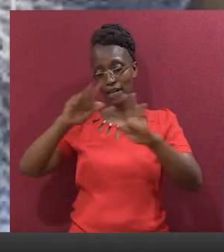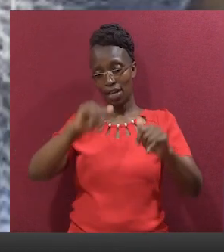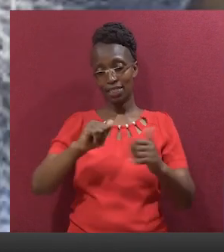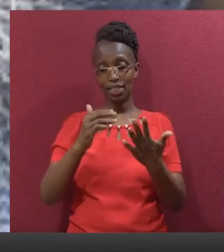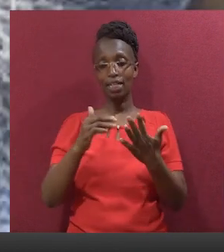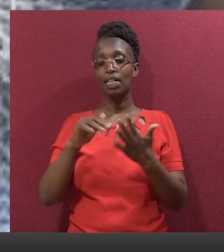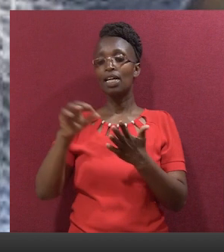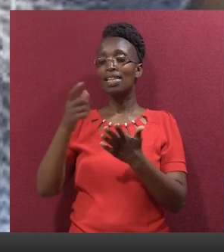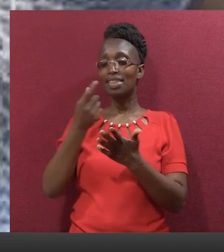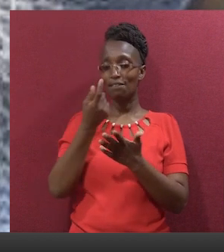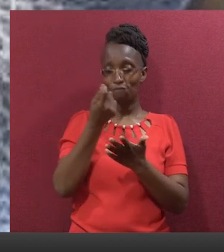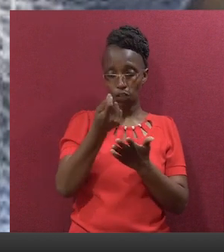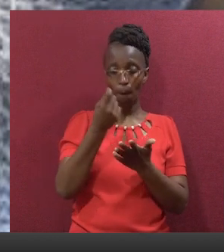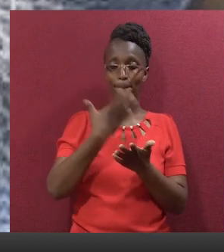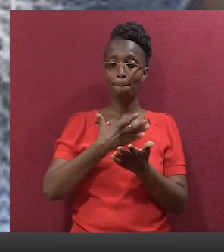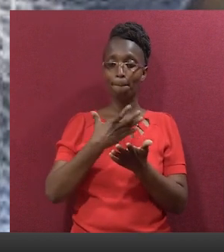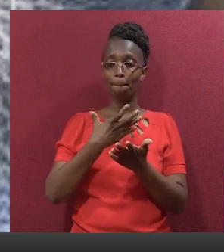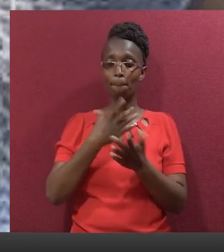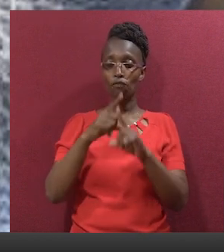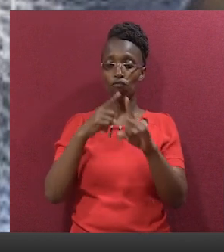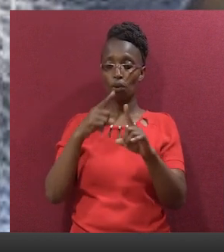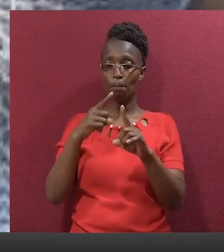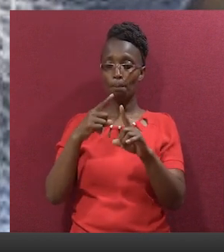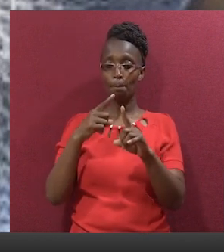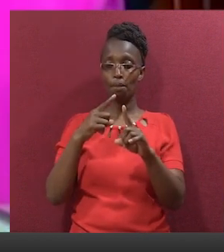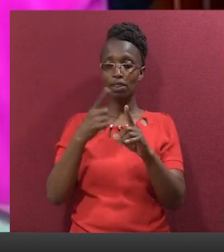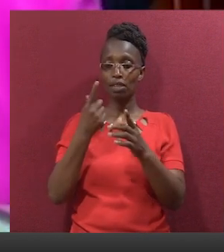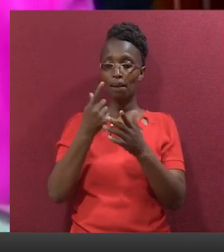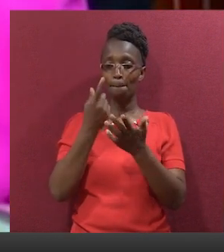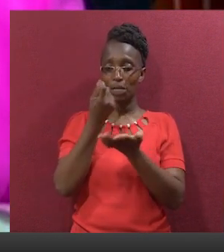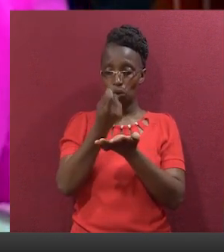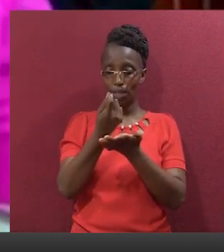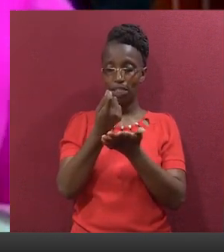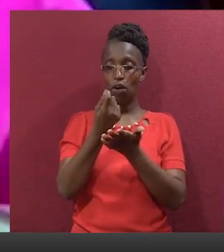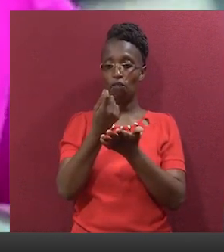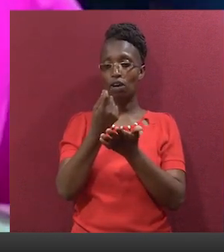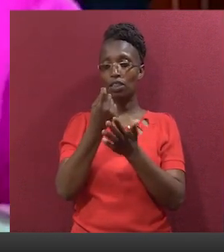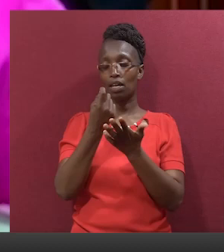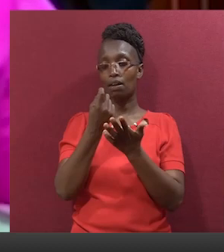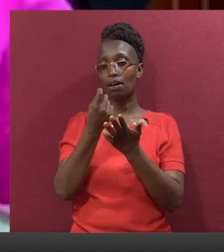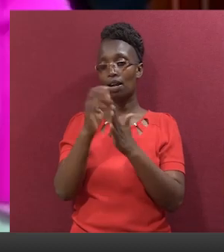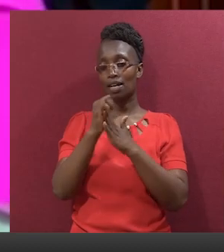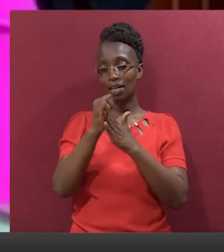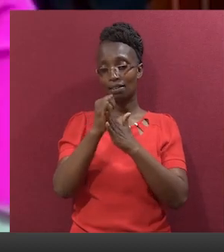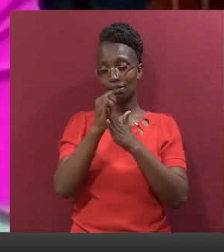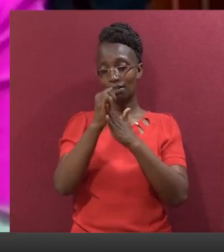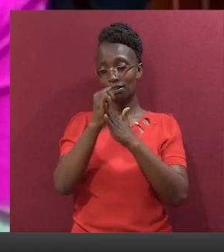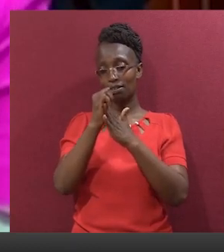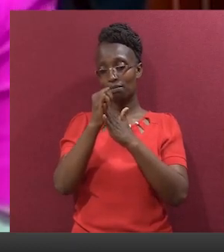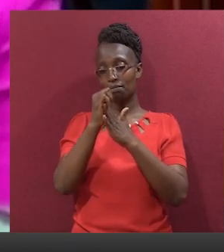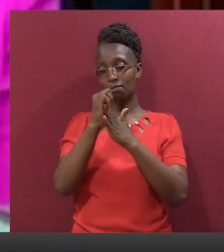Hapa wabunge saba wa walio wachache wakimtema Aisha Jumwa. Mishimboko akikosa kutia